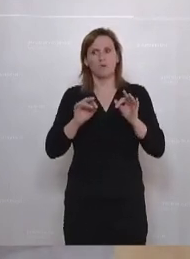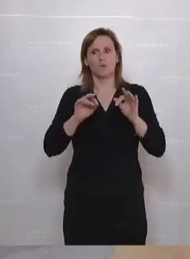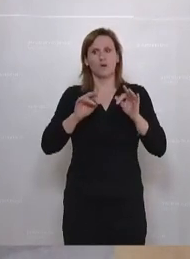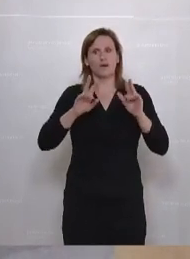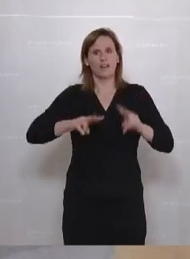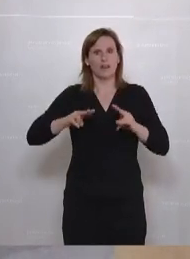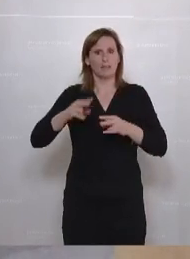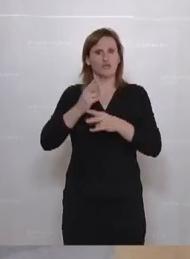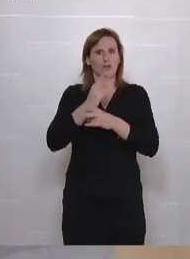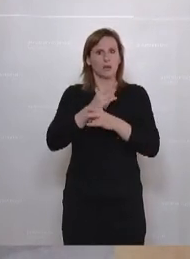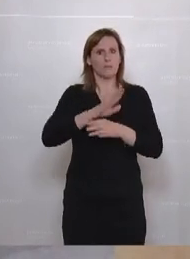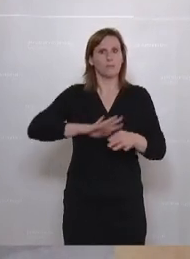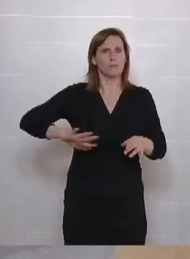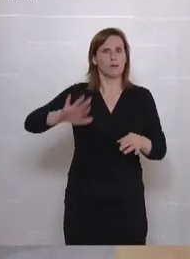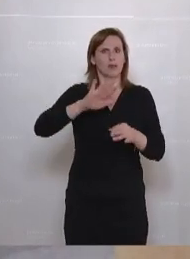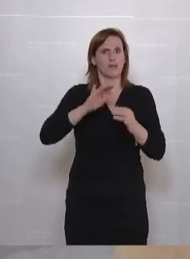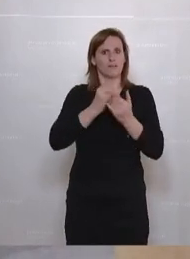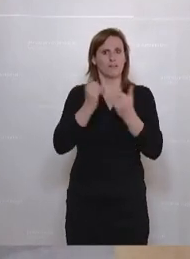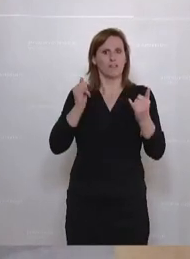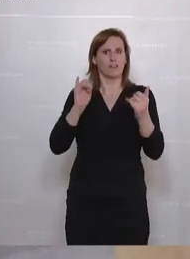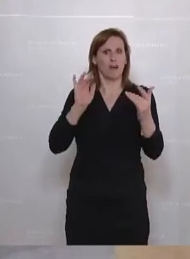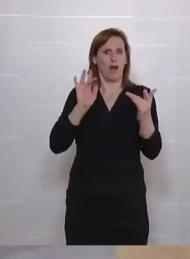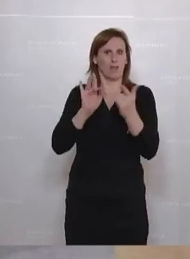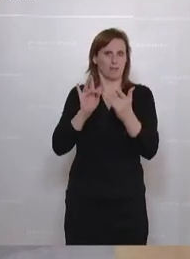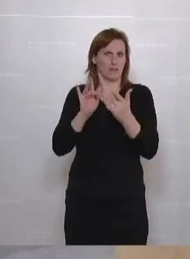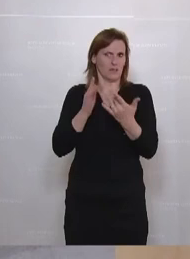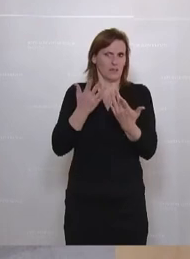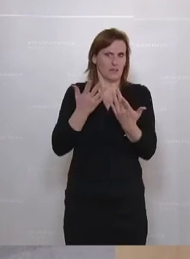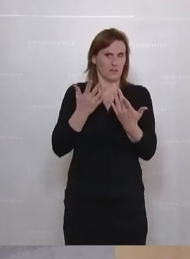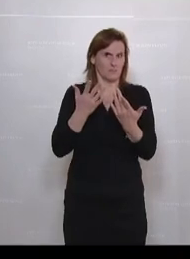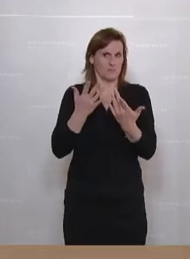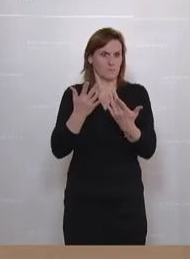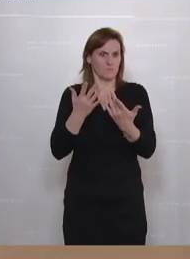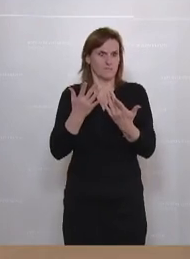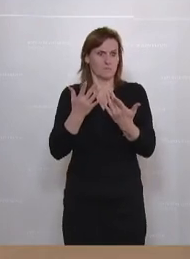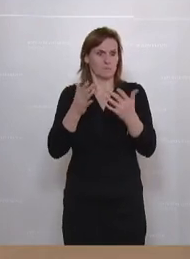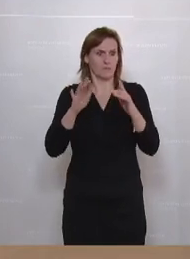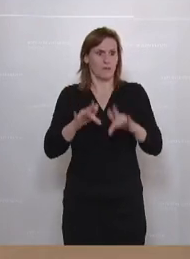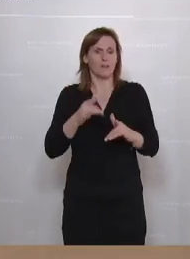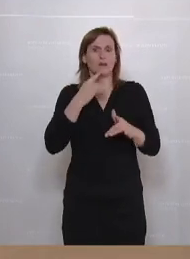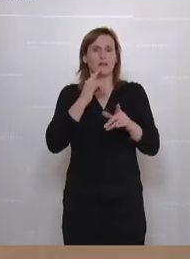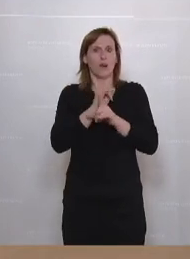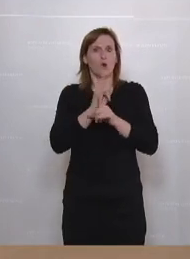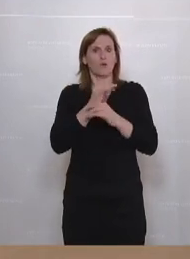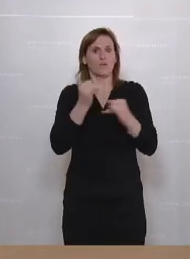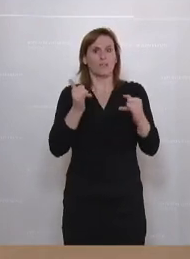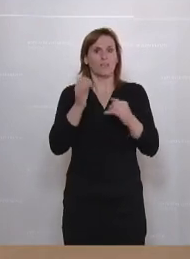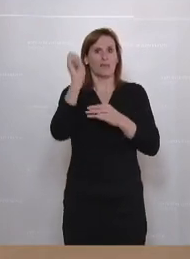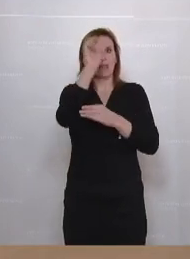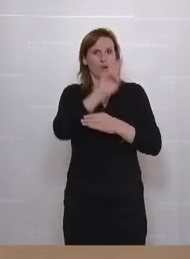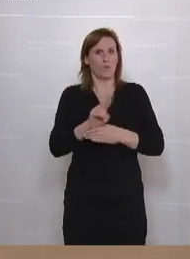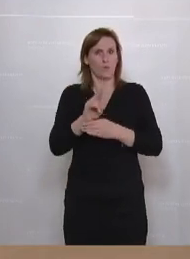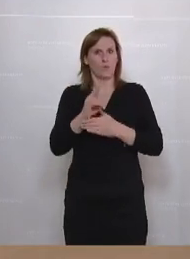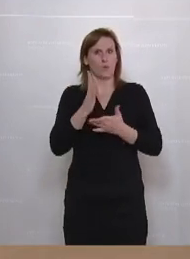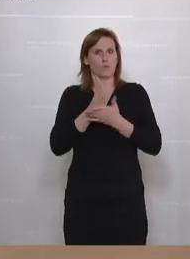Rechtsstaatlichkeit, gerade im Bereich des Antiziganismus? Also ich würde hier auf zwei Ebenen ansetzen. Zum einen drängen wir auch innerhalb der Europäischen Union darauf, und das